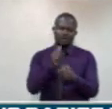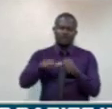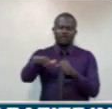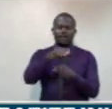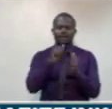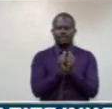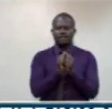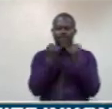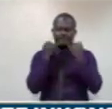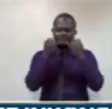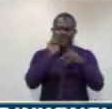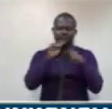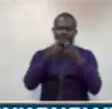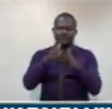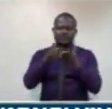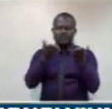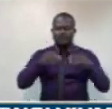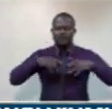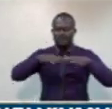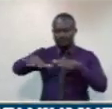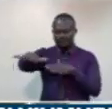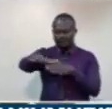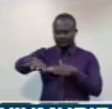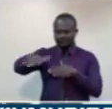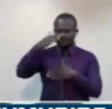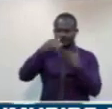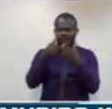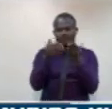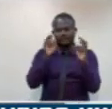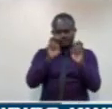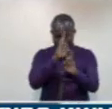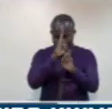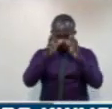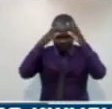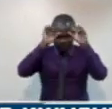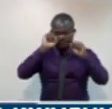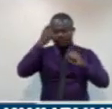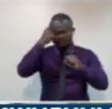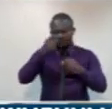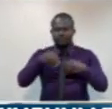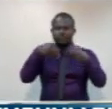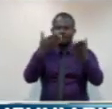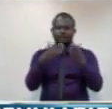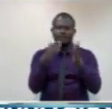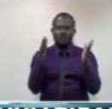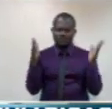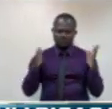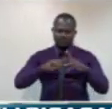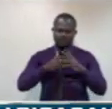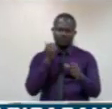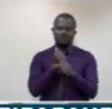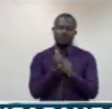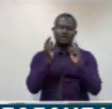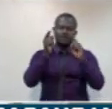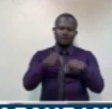Gatonde. Icyo nabwira abaturage bo mu batuye muri kano gace nuko ibitaro nyakwa president Republika yabahaye cyafunguye imiryango